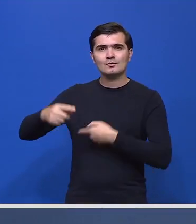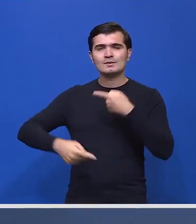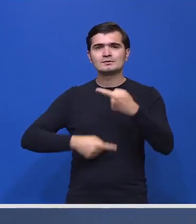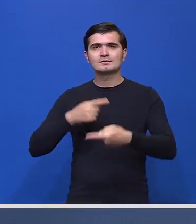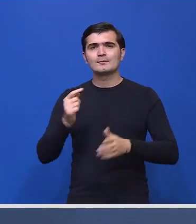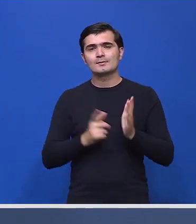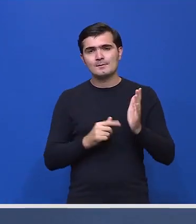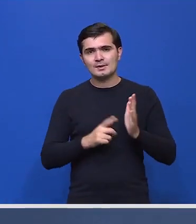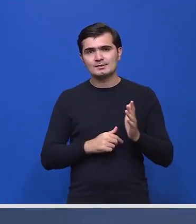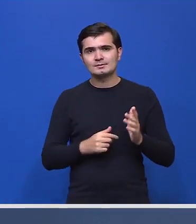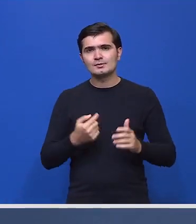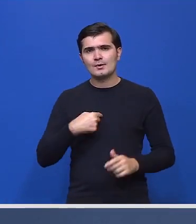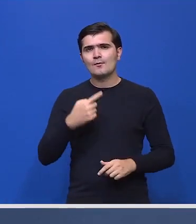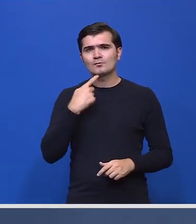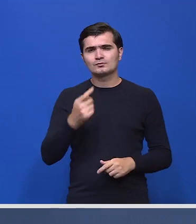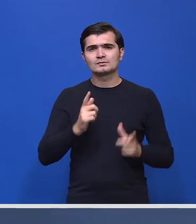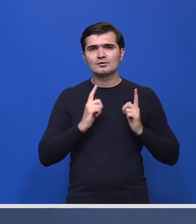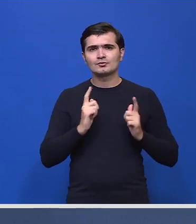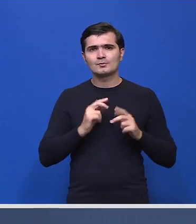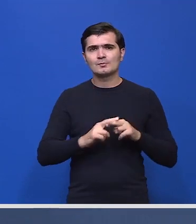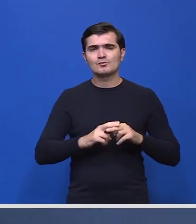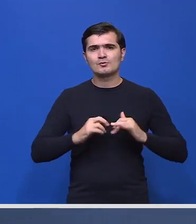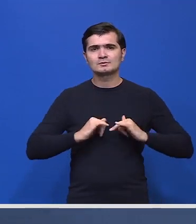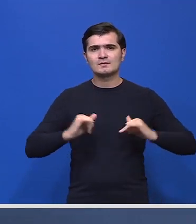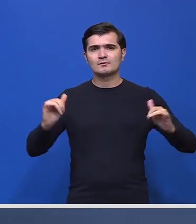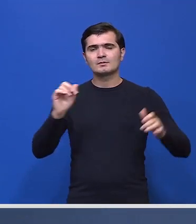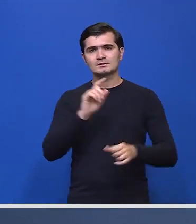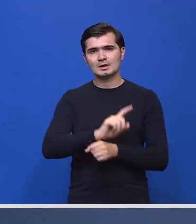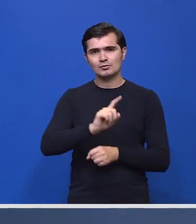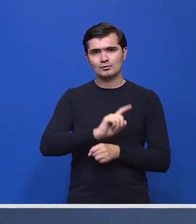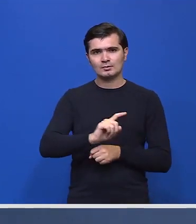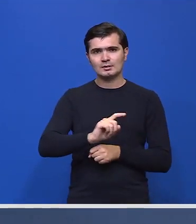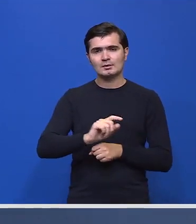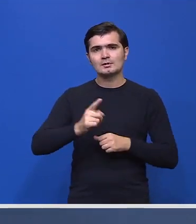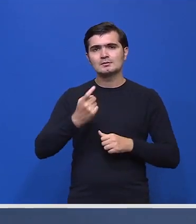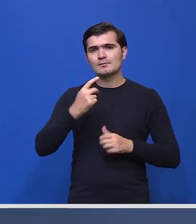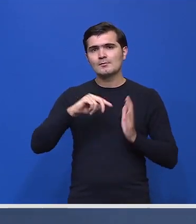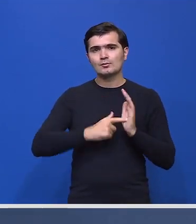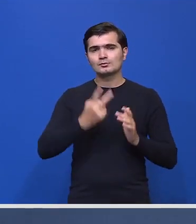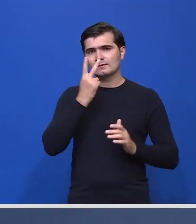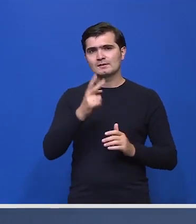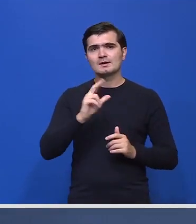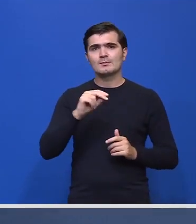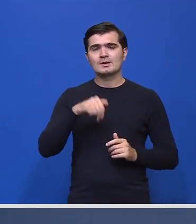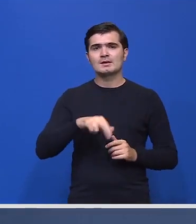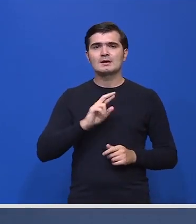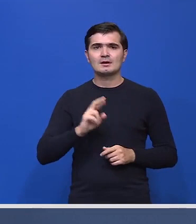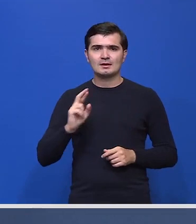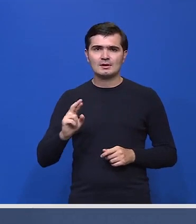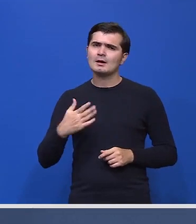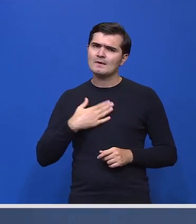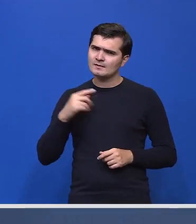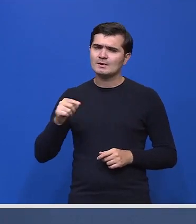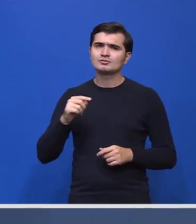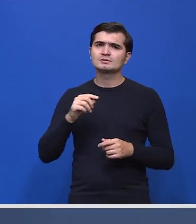așteptăm să vedem cum evoluează lucrurile. Din punct de vedere al PNRR-ului avem aceste termene